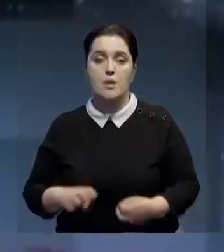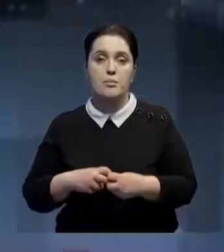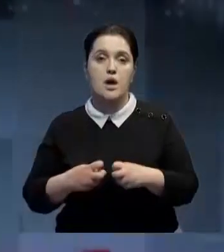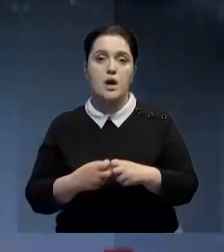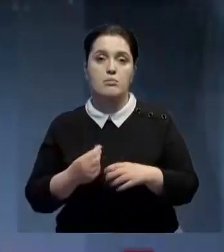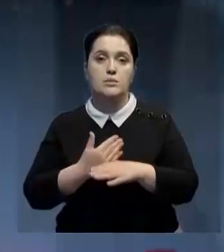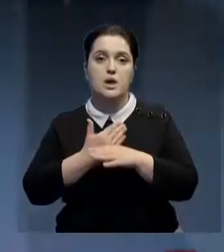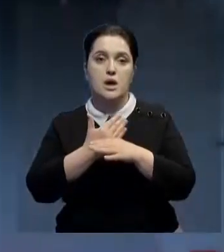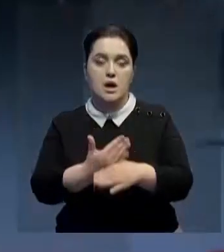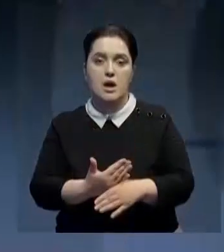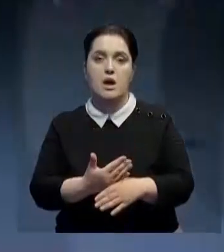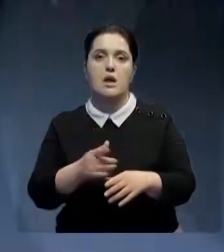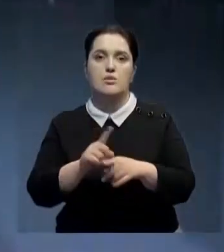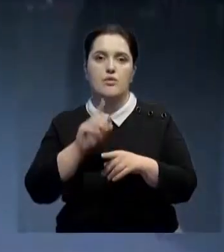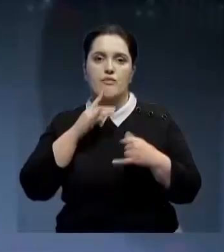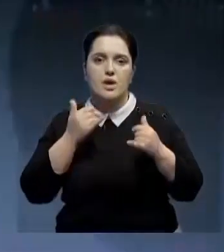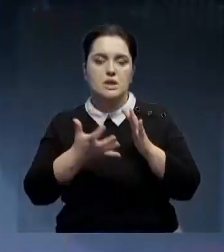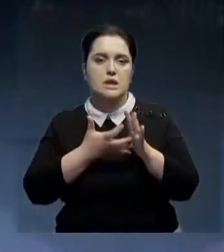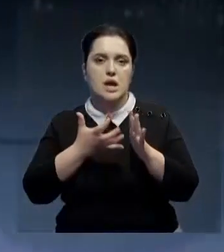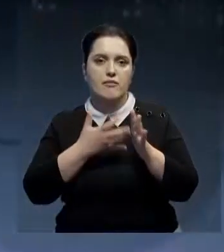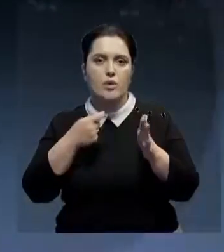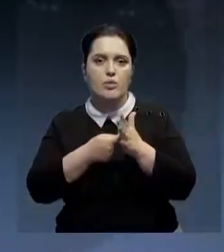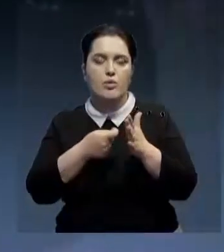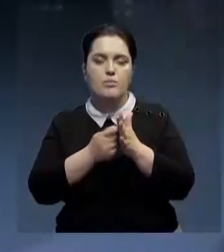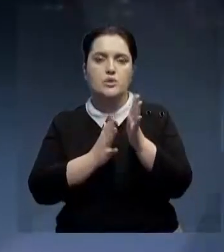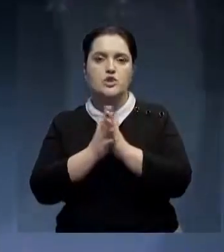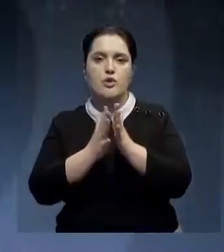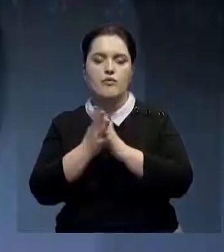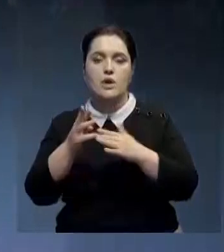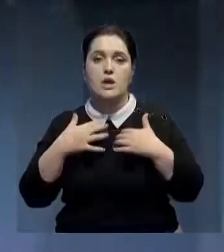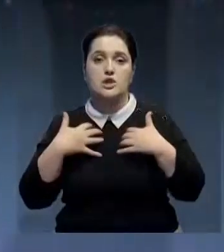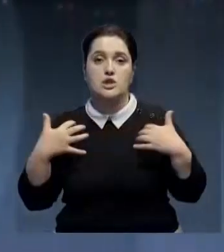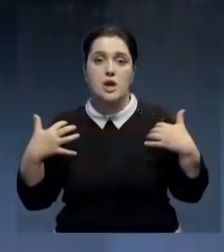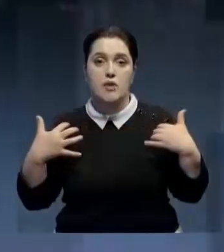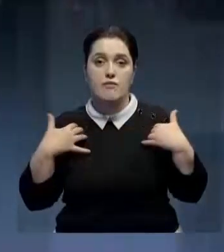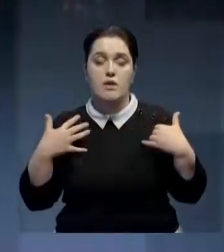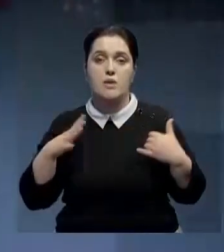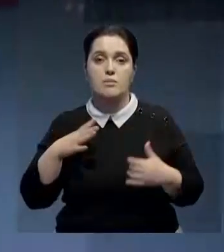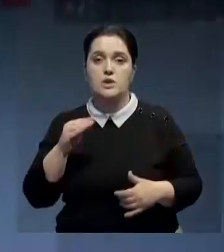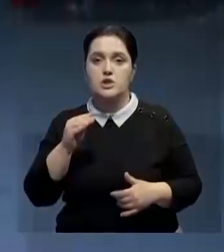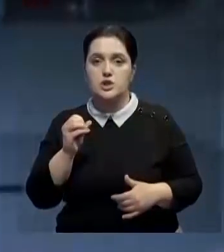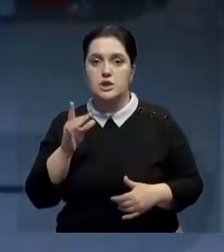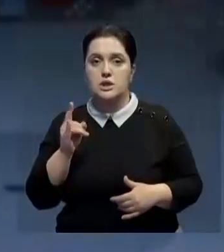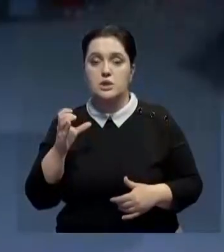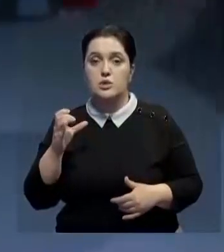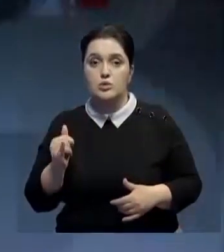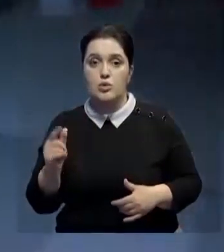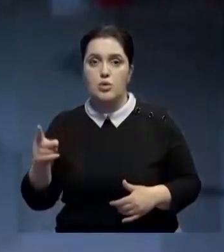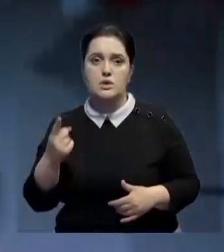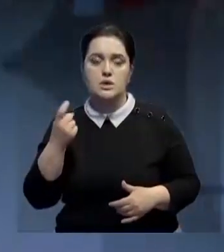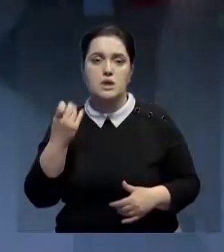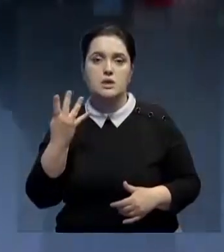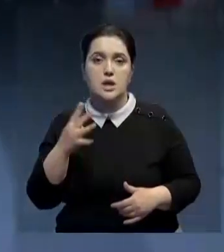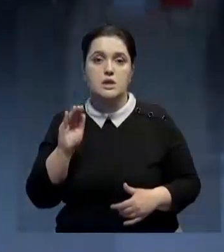Проблемы субсидирования, ирригации и нехватки пастбищ обсудили сенаторы с сельхозтоваропроизводителями области ЖТСУ. В регионе